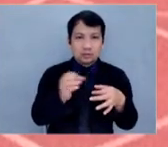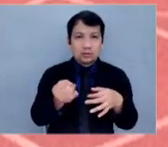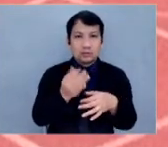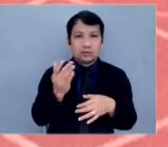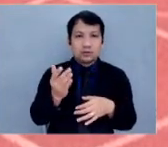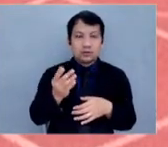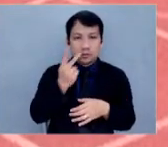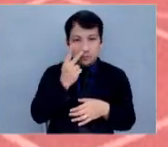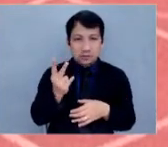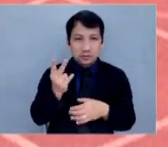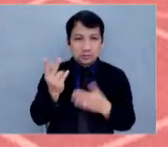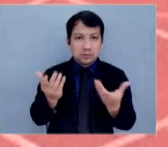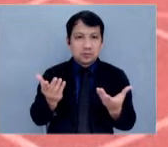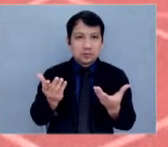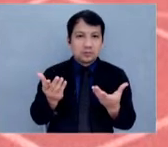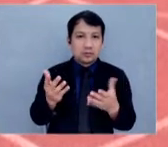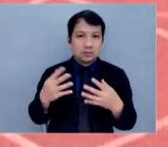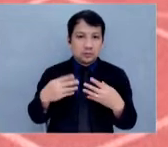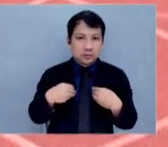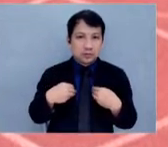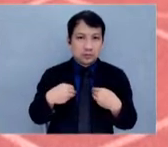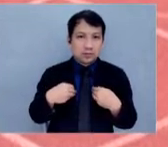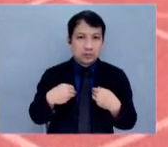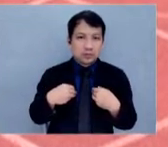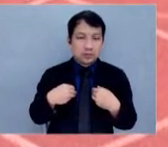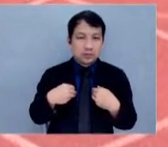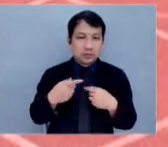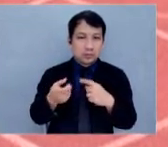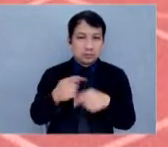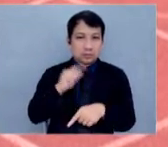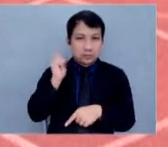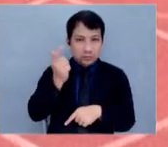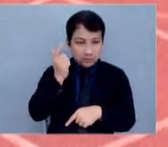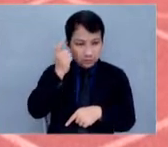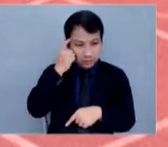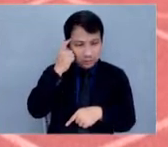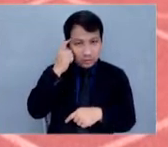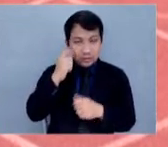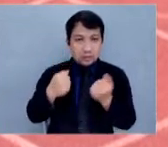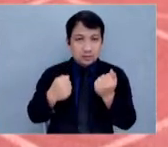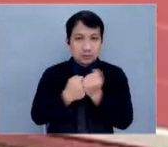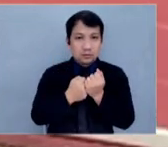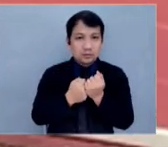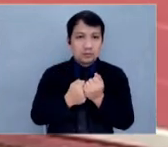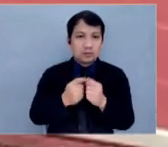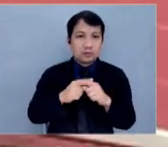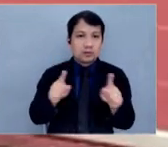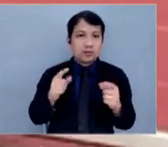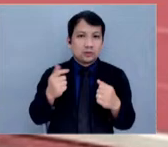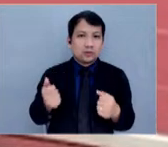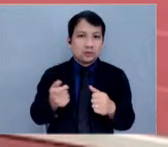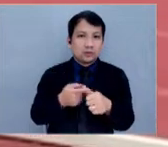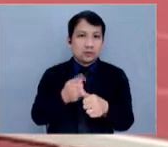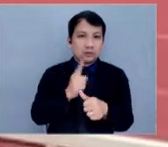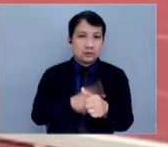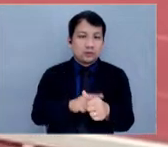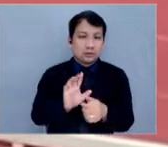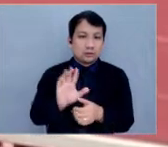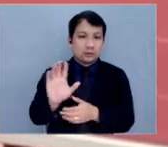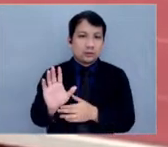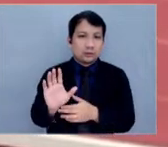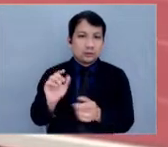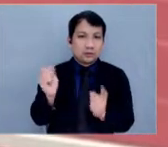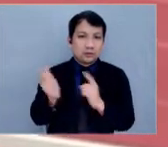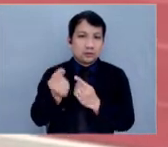din ang tumatanggap ng monetary rewards galing sa gobyerno o sponsors. Pero ito pa din ang unang official na ganitong sitwasyon